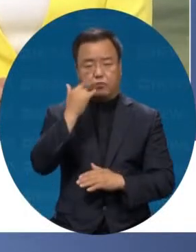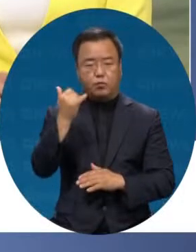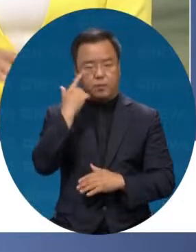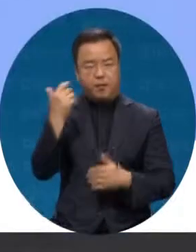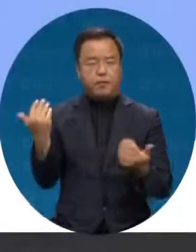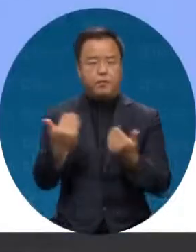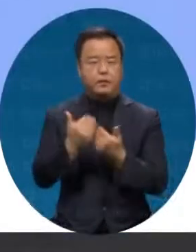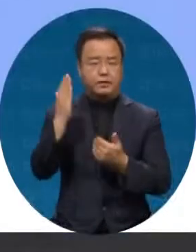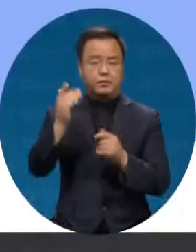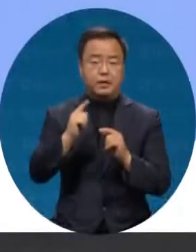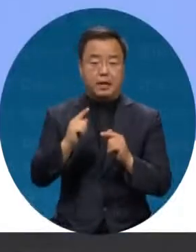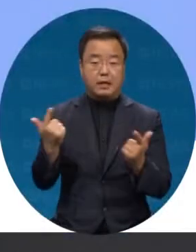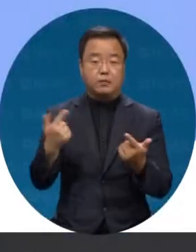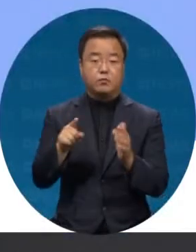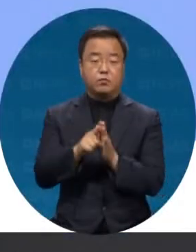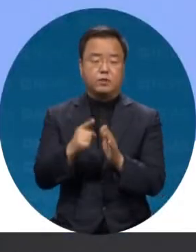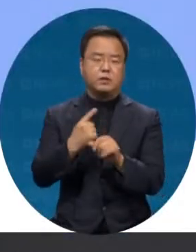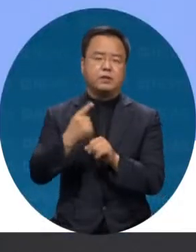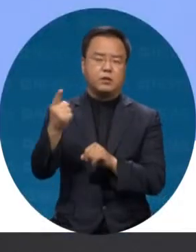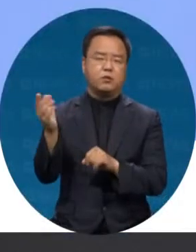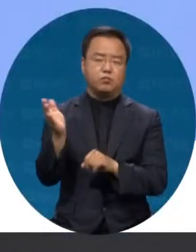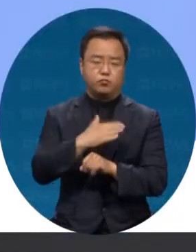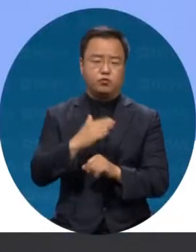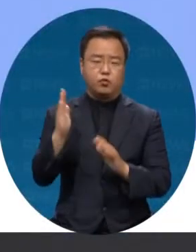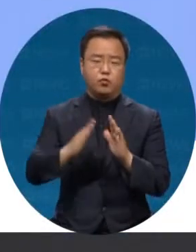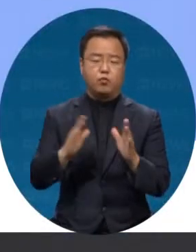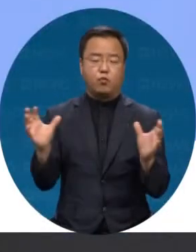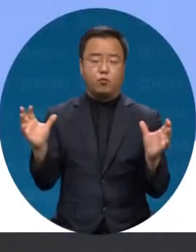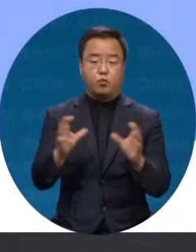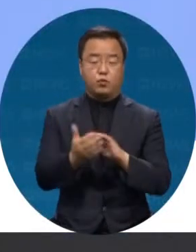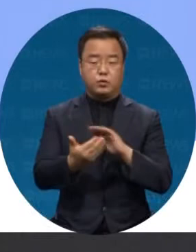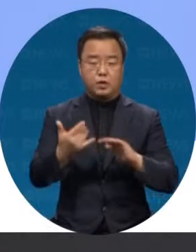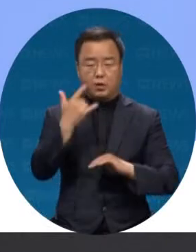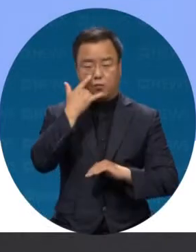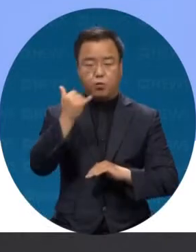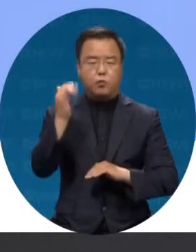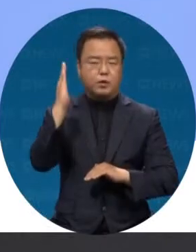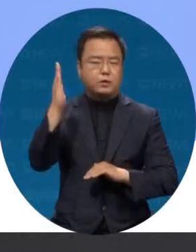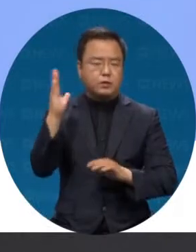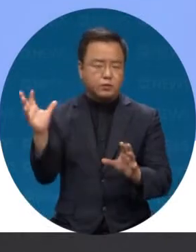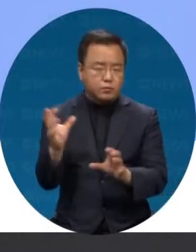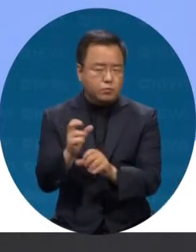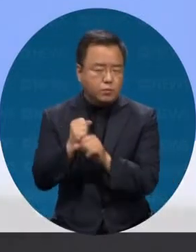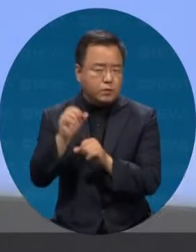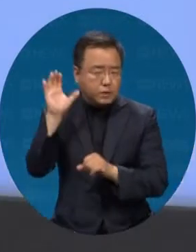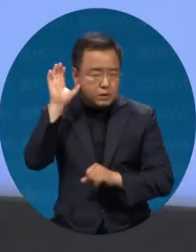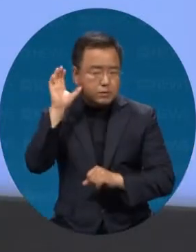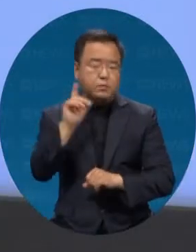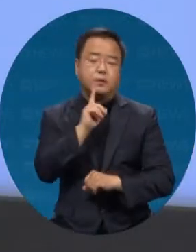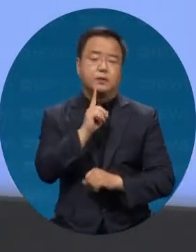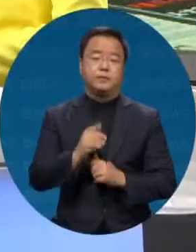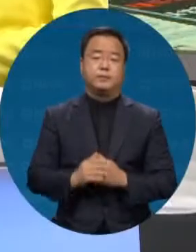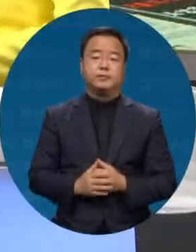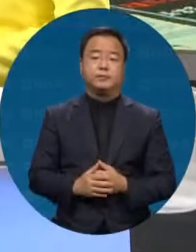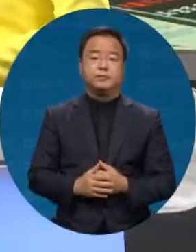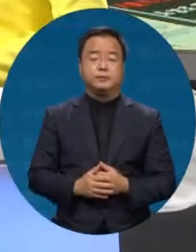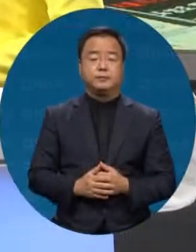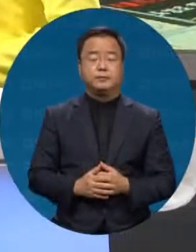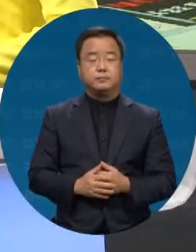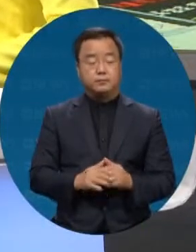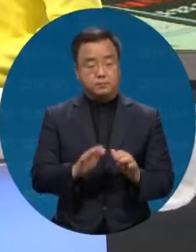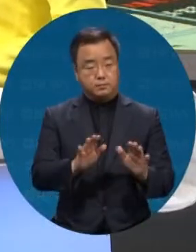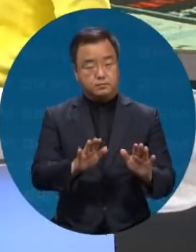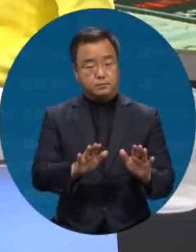내년도 사업 고무 부터는 학부모 의견 수렴 절차를 필수적으로 거치도록 한다는 계획입니다 4 절 따는 이제